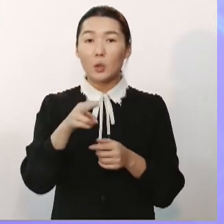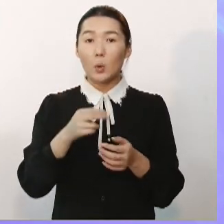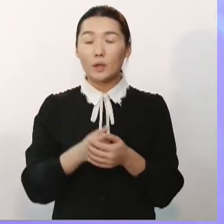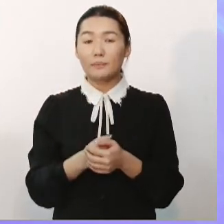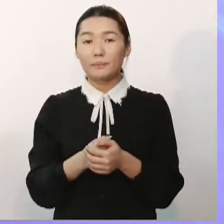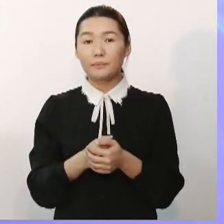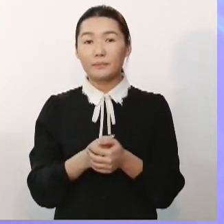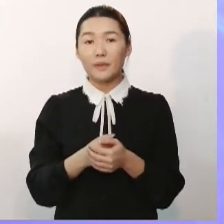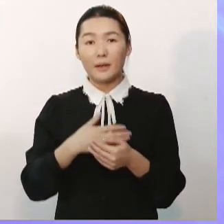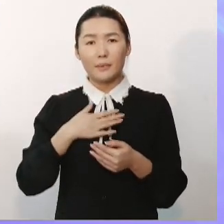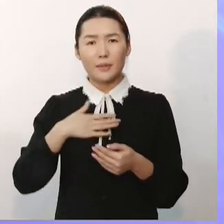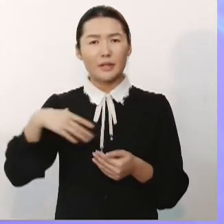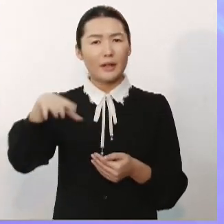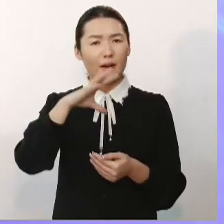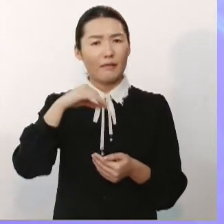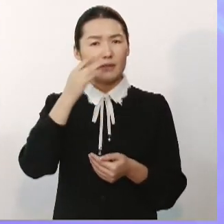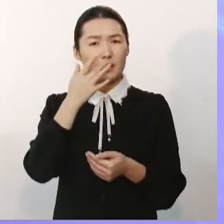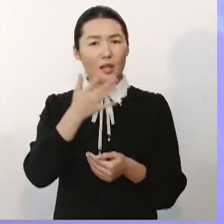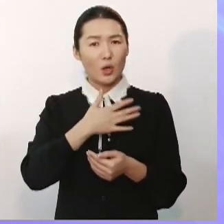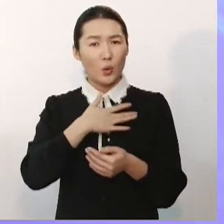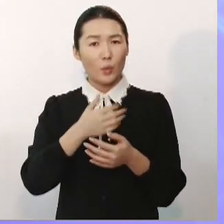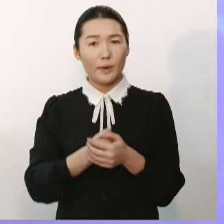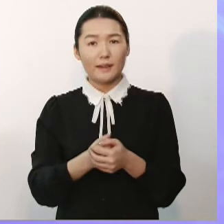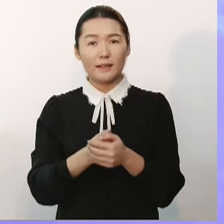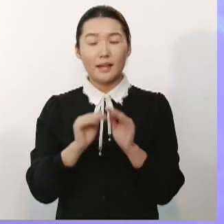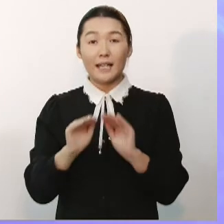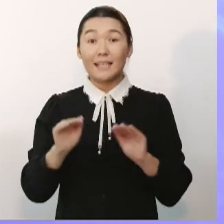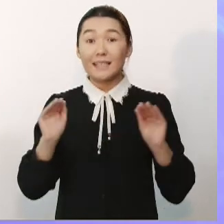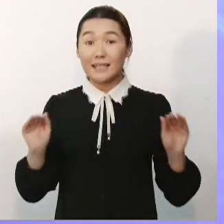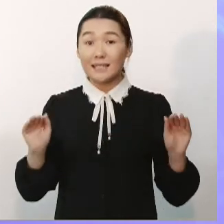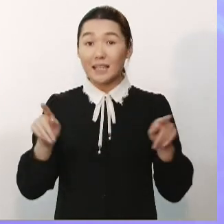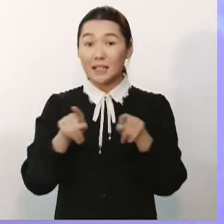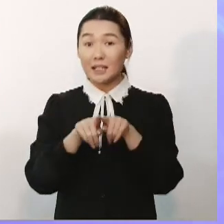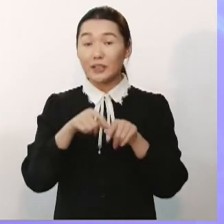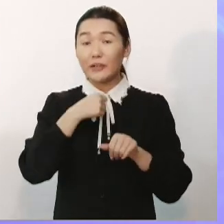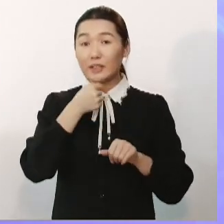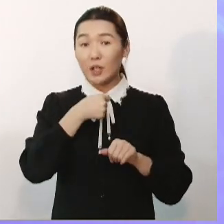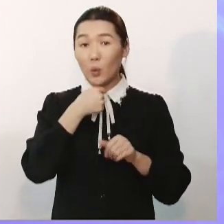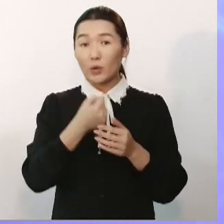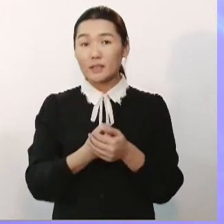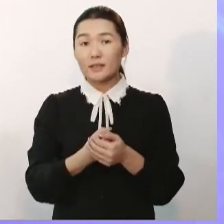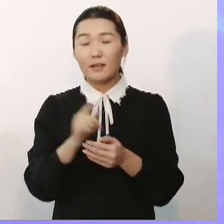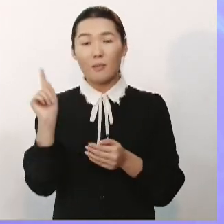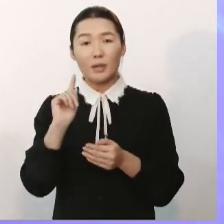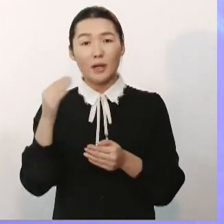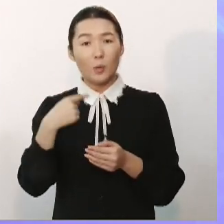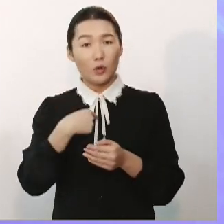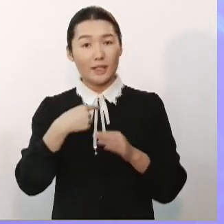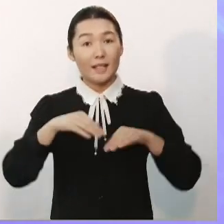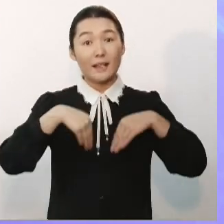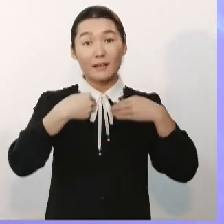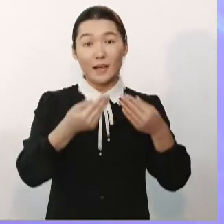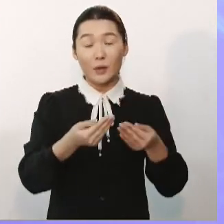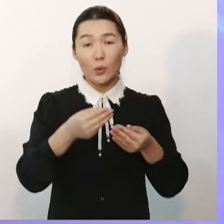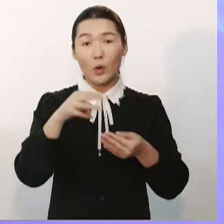Меня все любят. И дети, и взрослые. Потому что я даю им